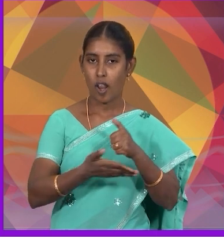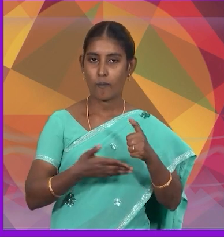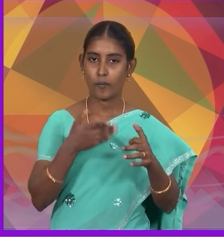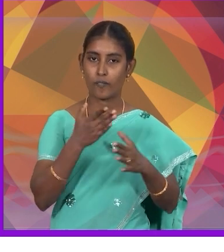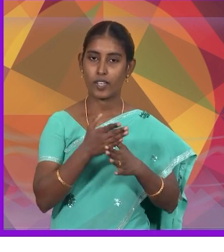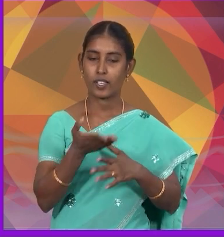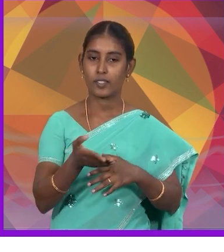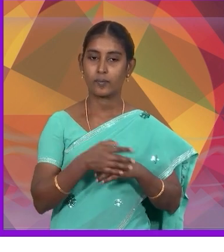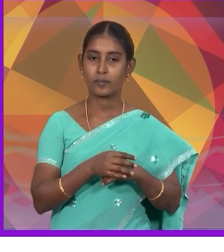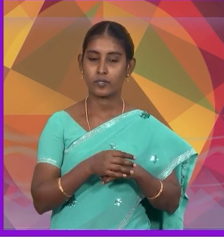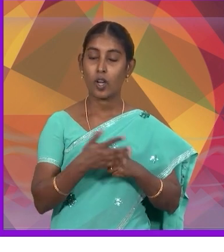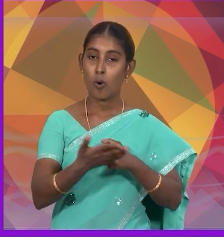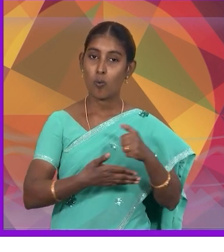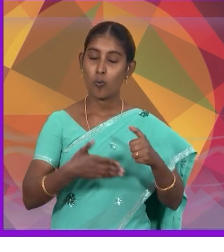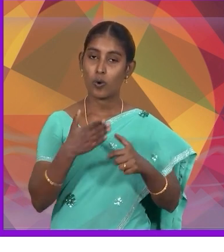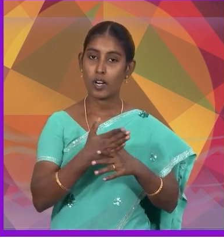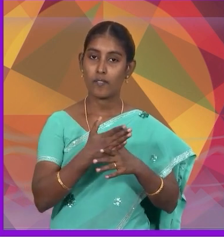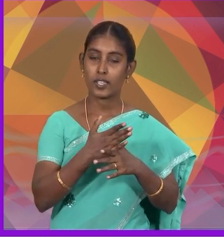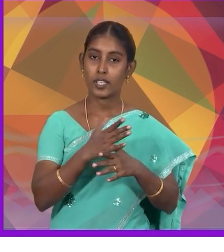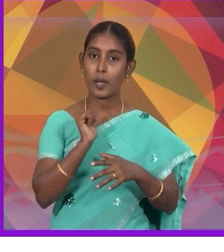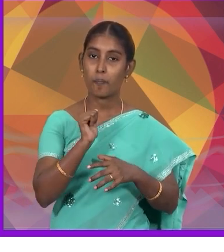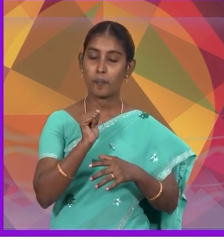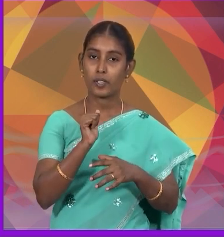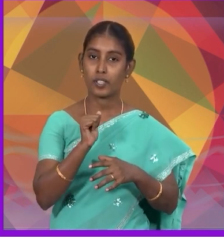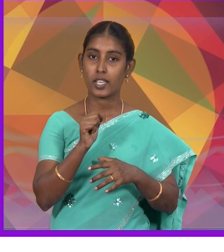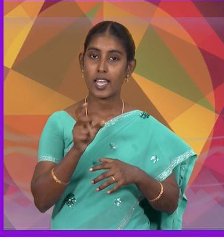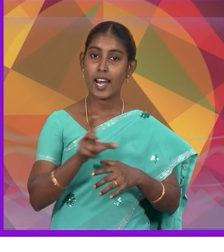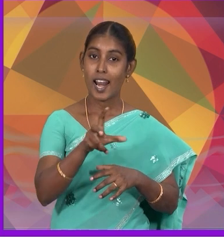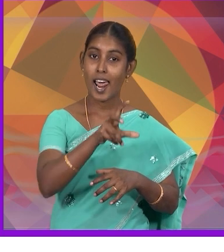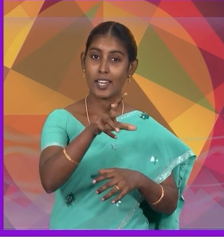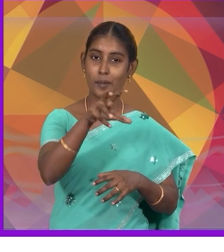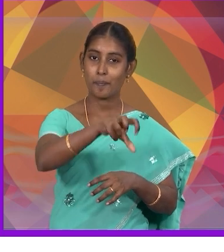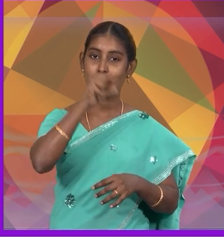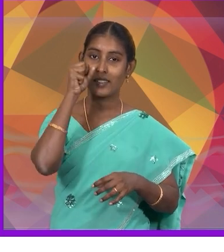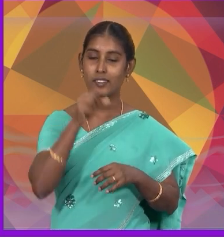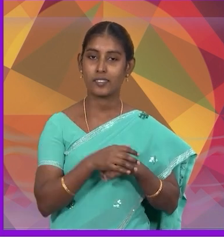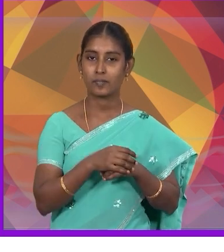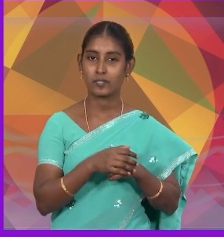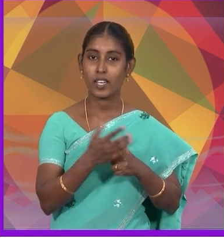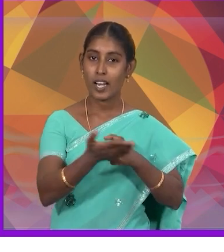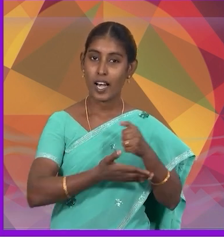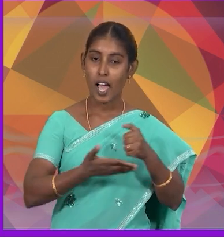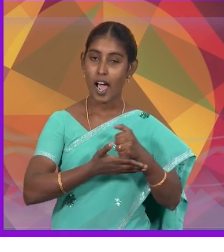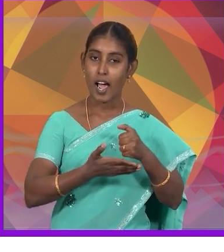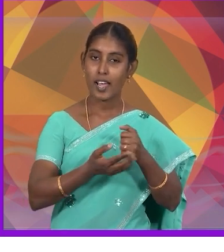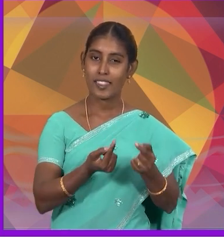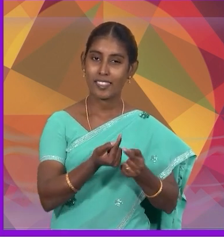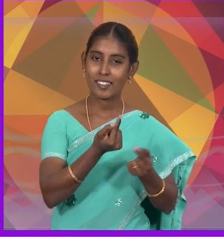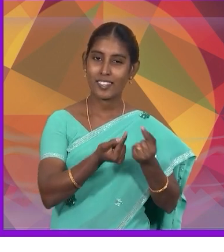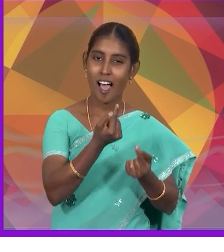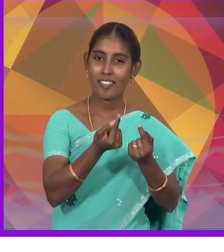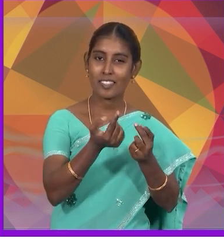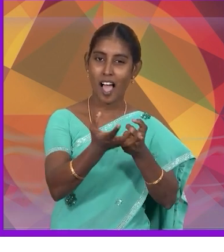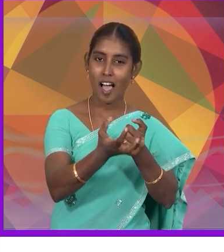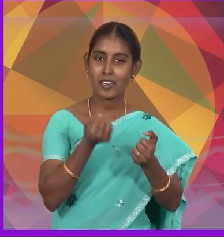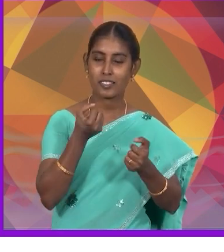தொழில். உழவர்கள் எப்போது நண்டு பிடித்தனர்? நாற்று அரிக்கும் போது பரப்பில் உள்ள